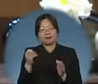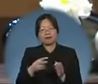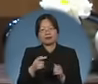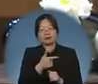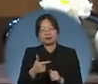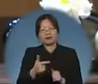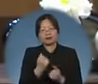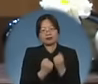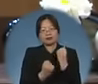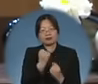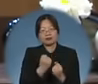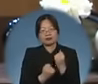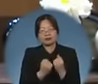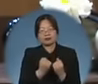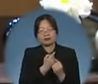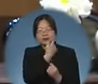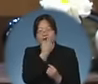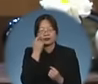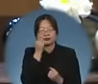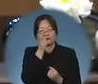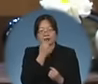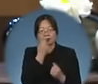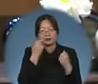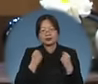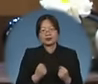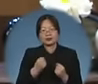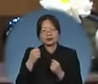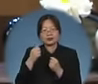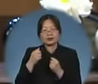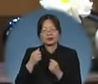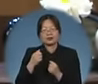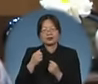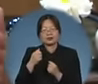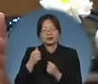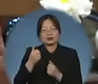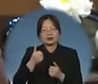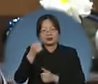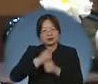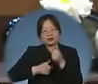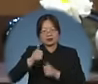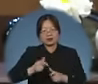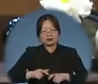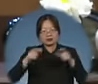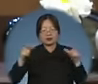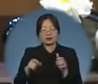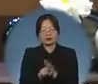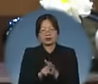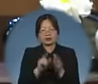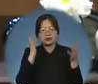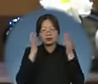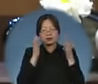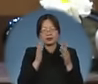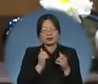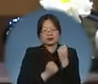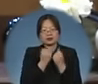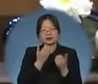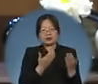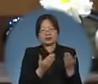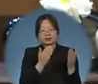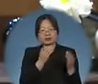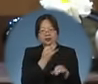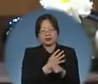매우 설득력이 있습니다. 분명히 생존과 번식을 위해서. 근데 복잡하게 설명하셨습니다만 간단히 또